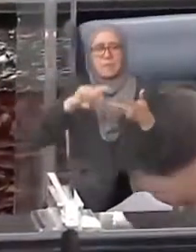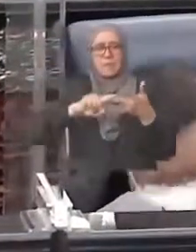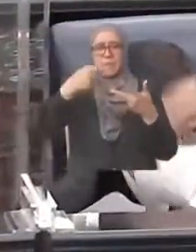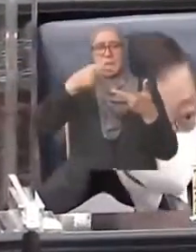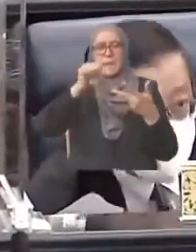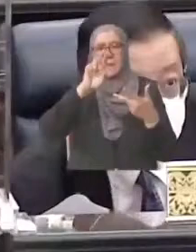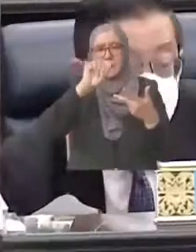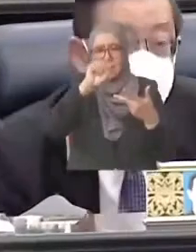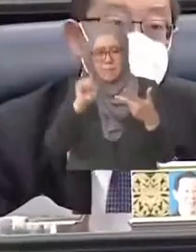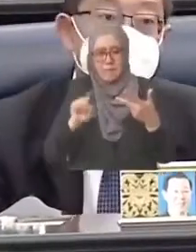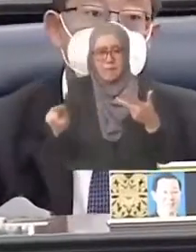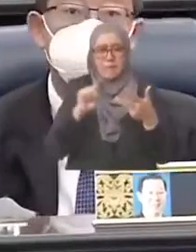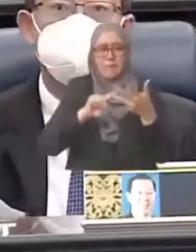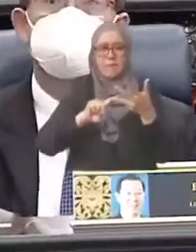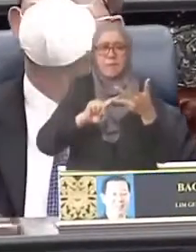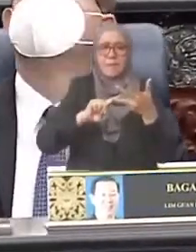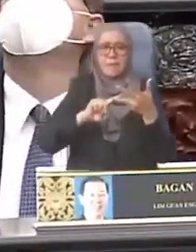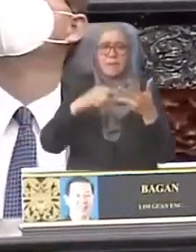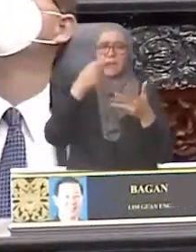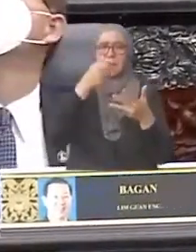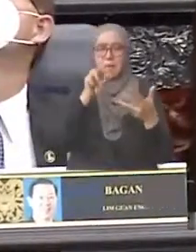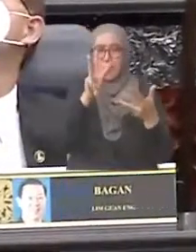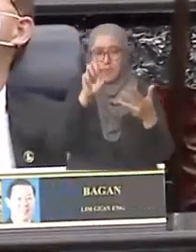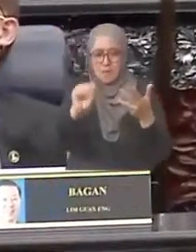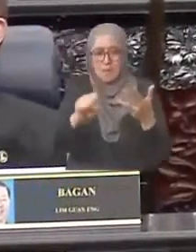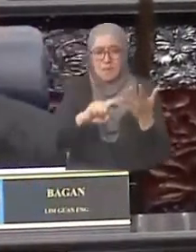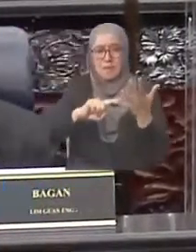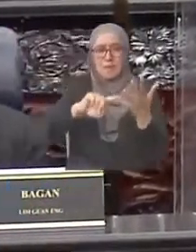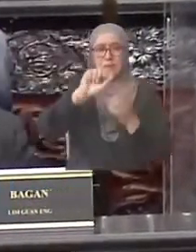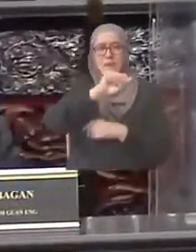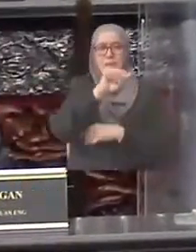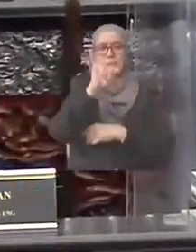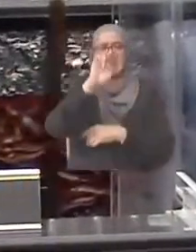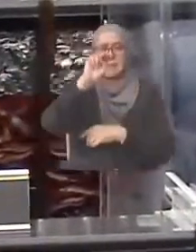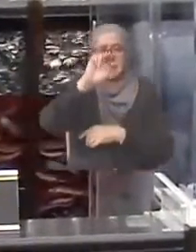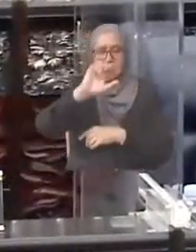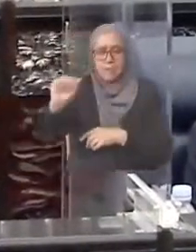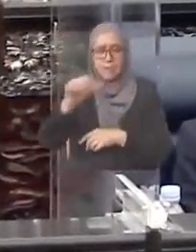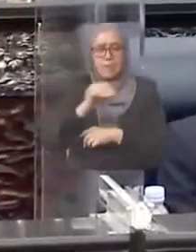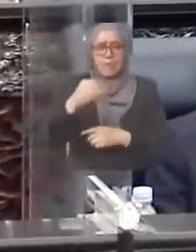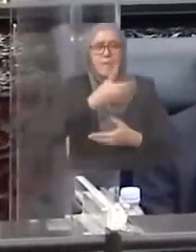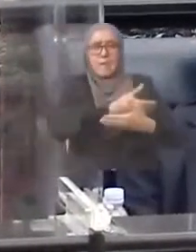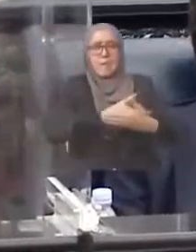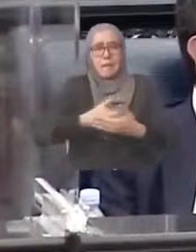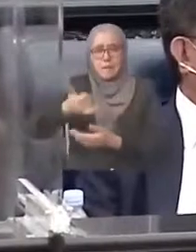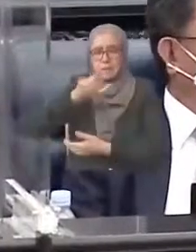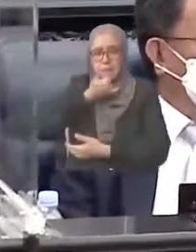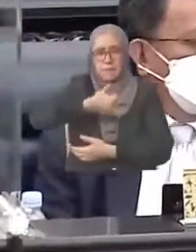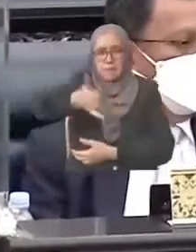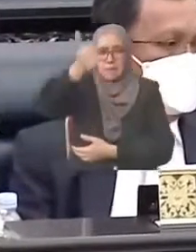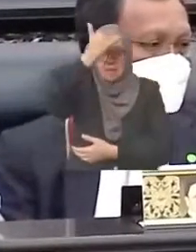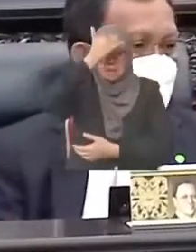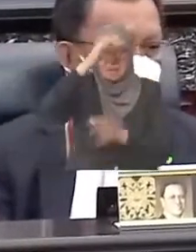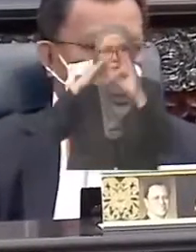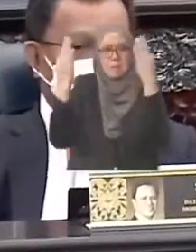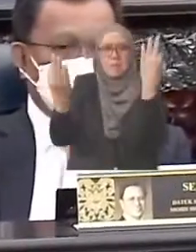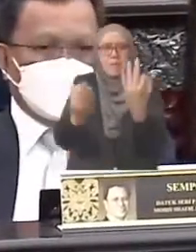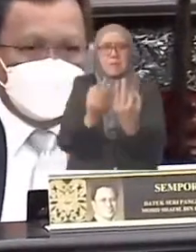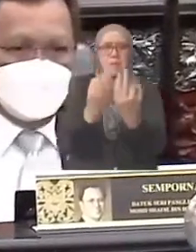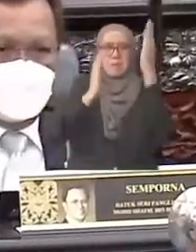Hafiz dan Hai Nah humayrah setelah anak-anak yatim piatu Panti Malaysia yang lain